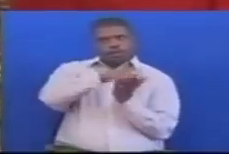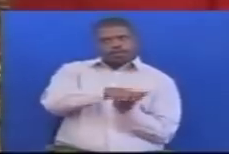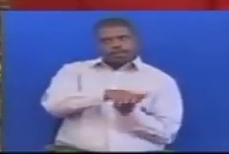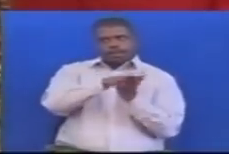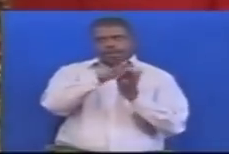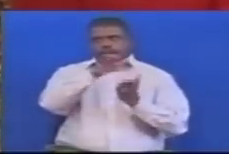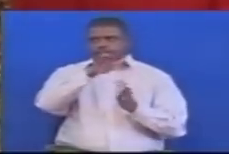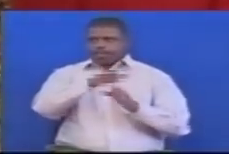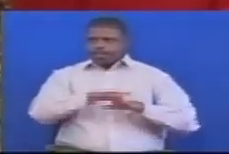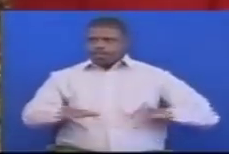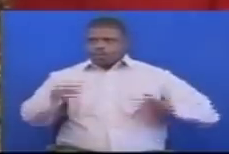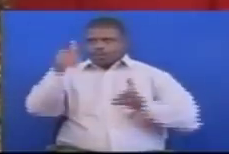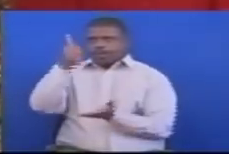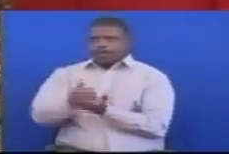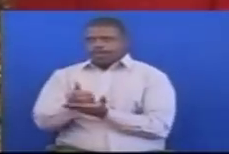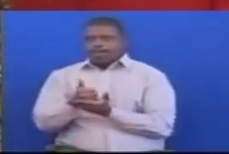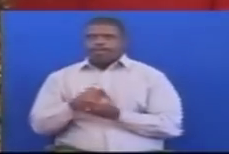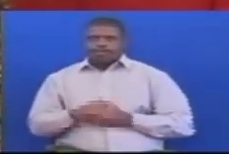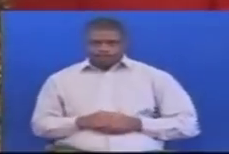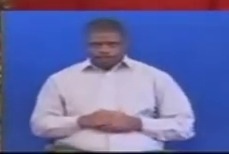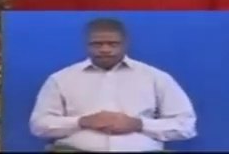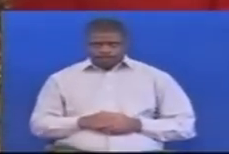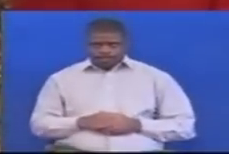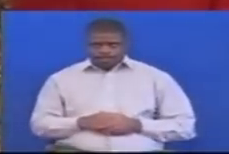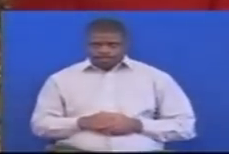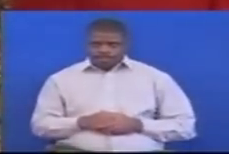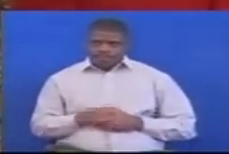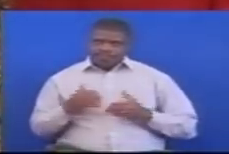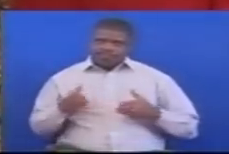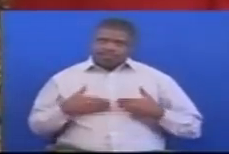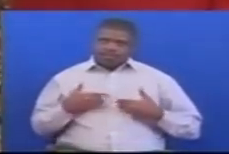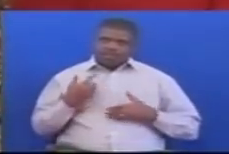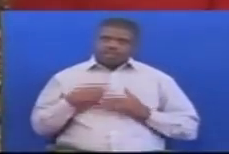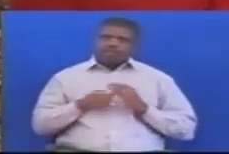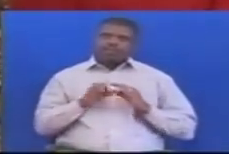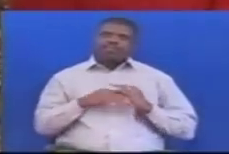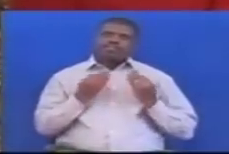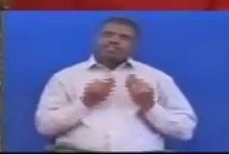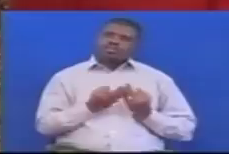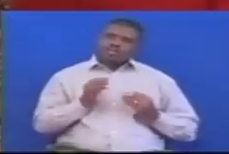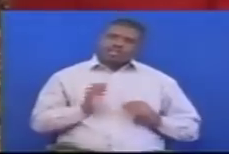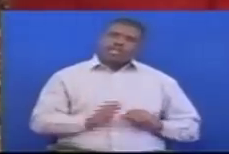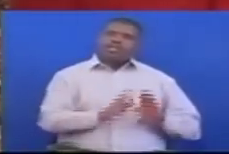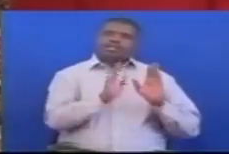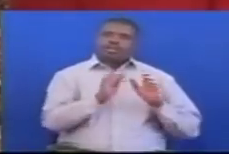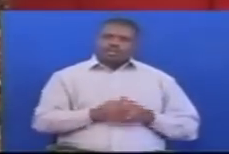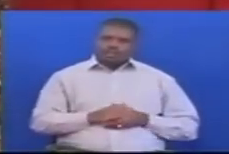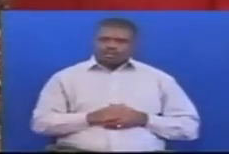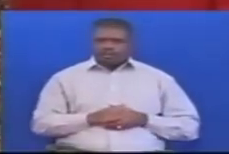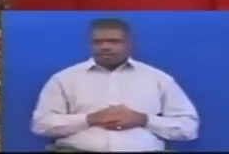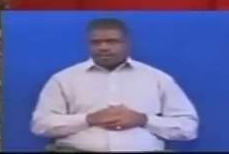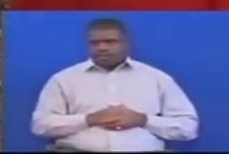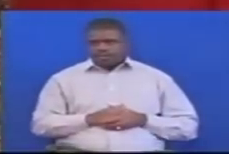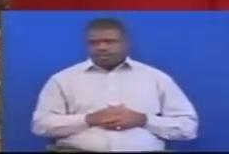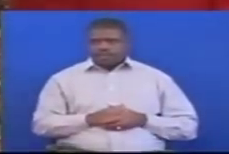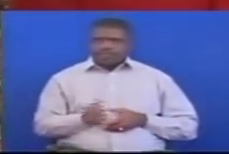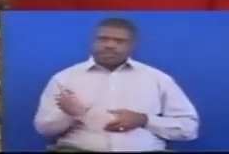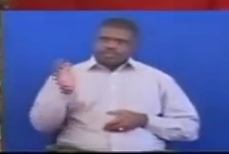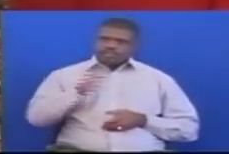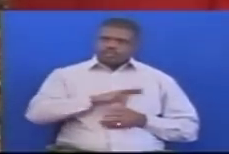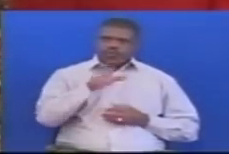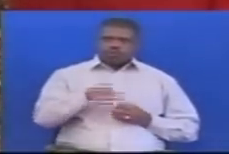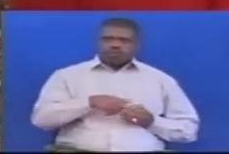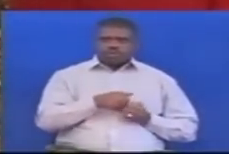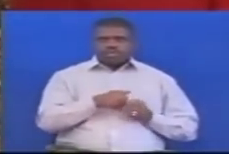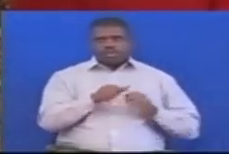peponi. Tunaomba pia kwa ajili ya faraja katika familia yake. Tunaomba kuwe siku zote na amani,